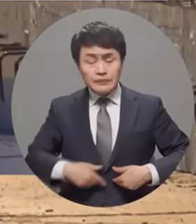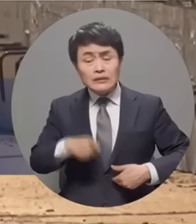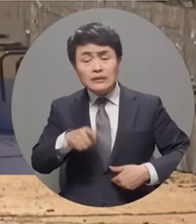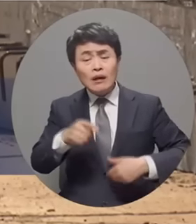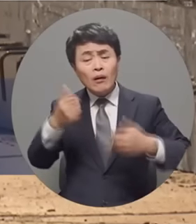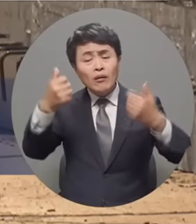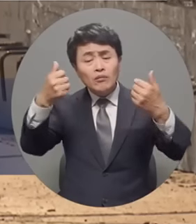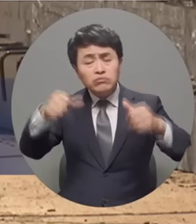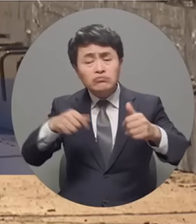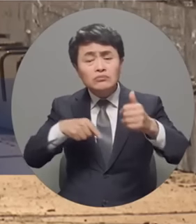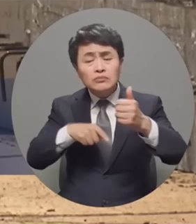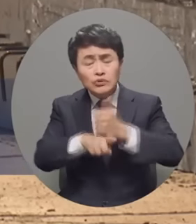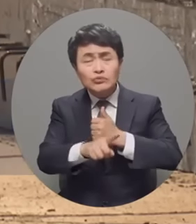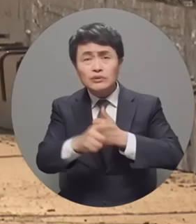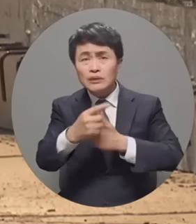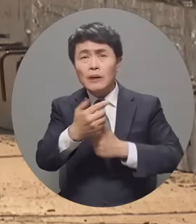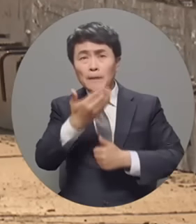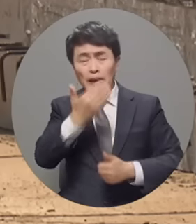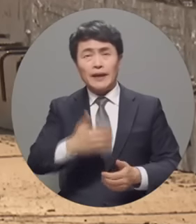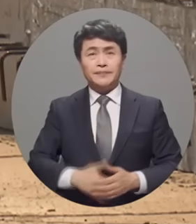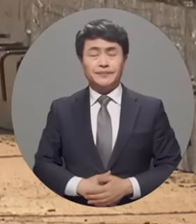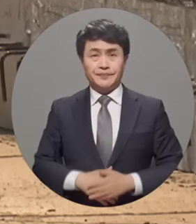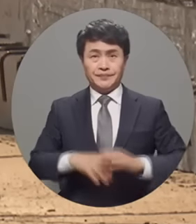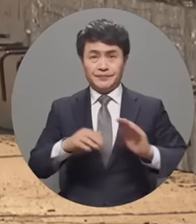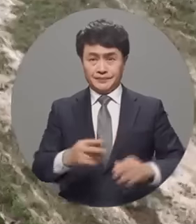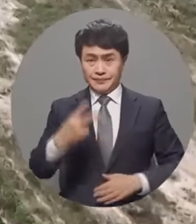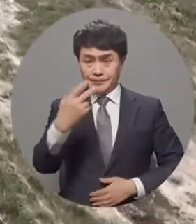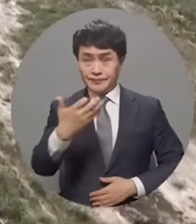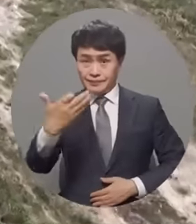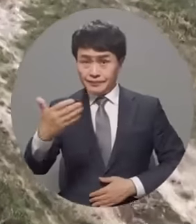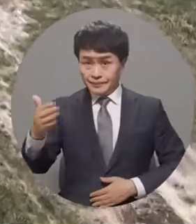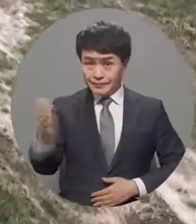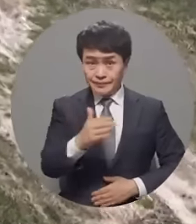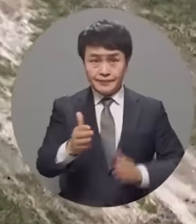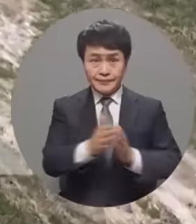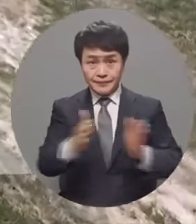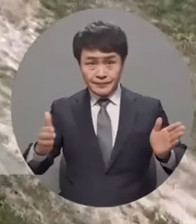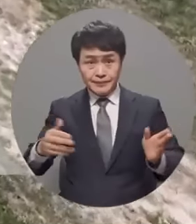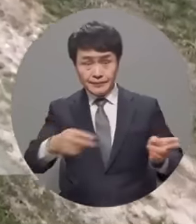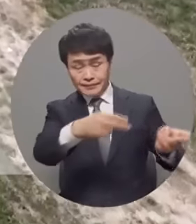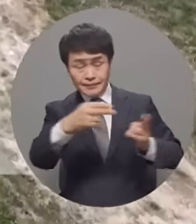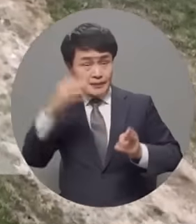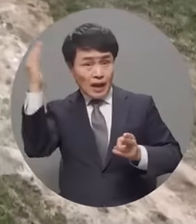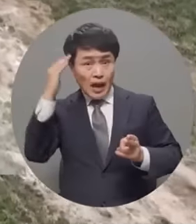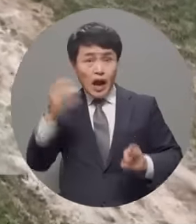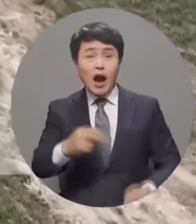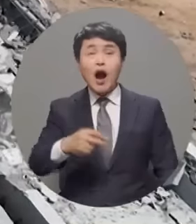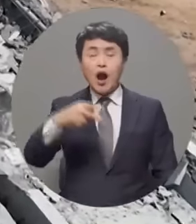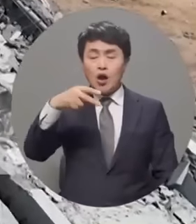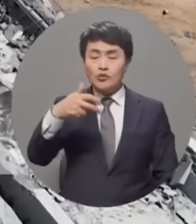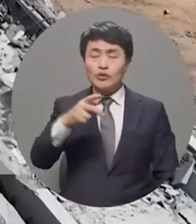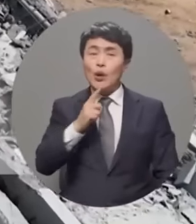찾을 수 있다고 생각합니다. 지난 2019년부터 시작된 공사는 한국수자원공사가 발주해